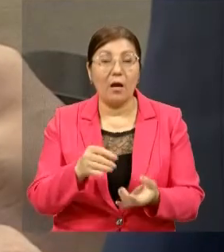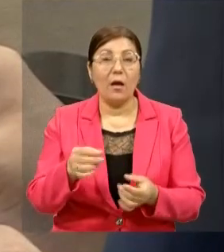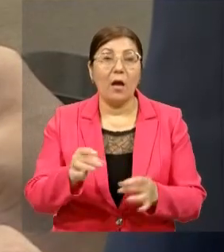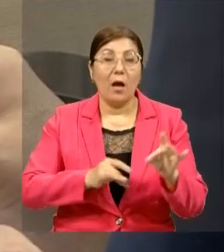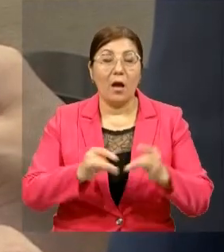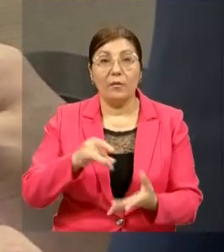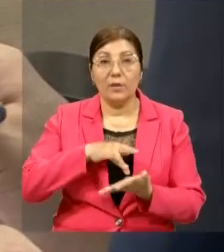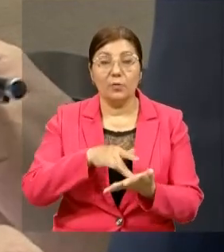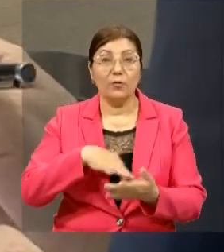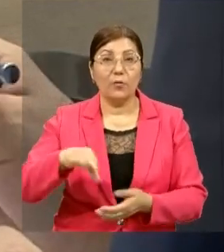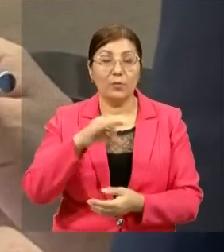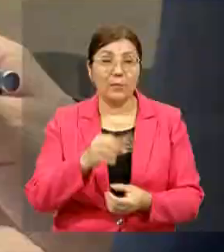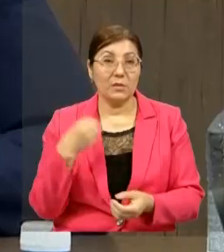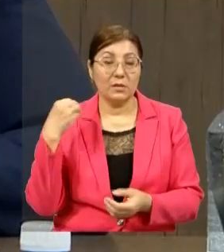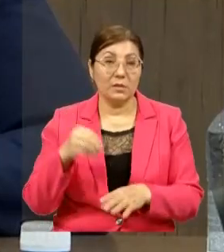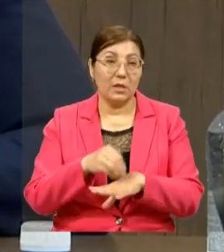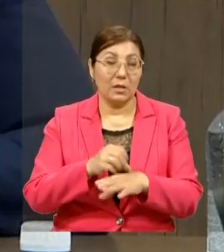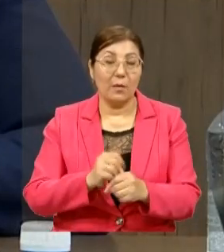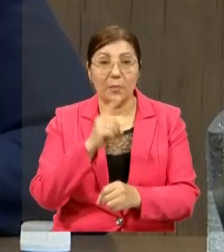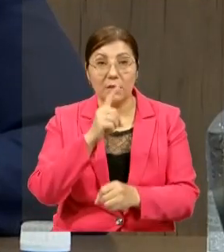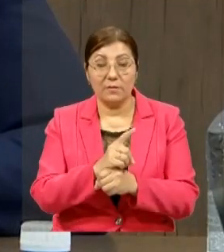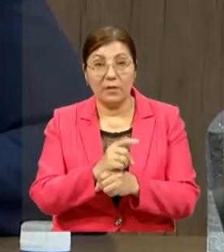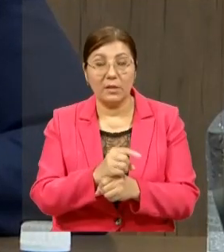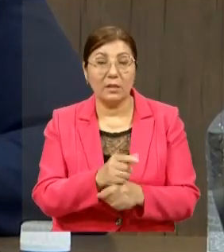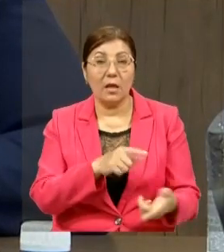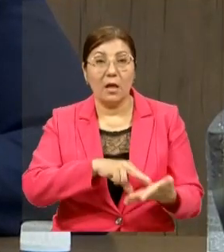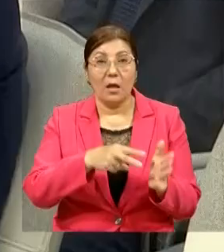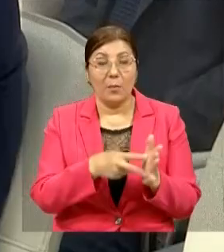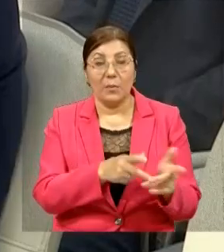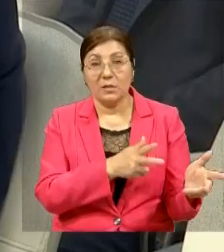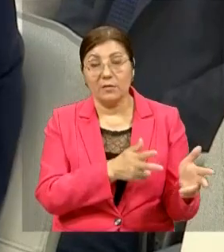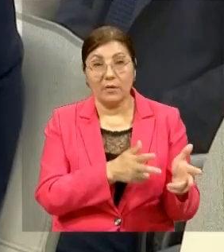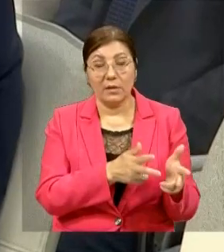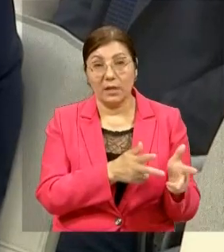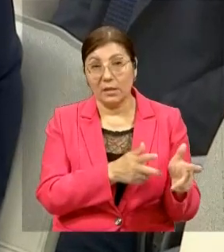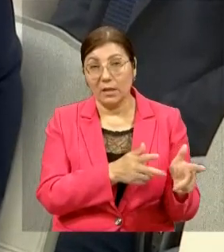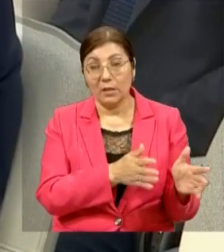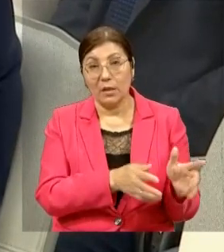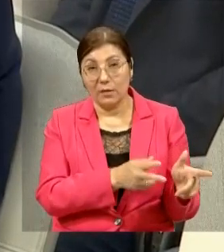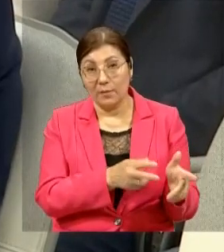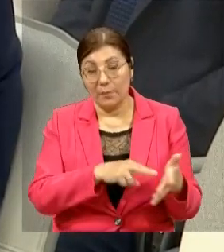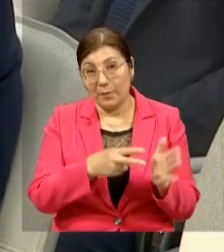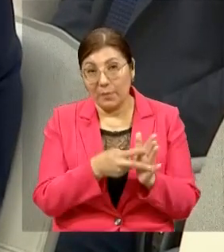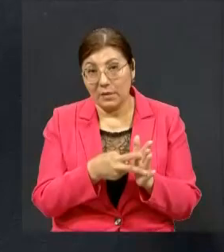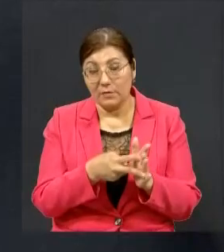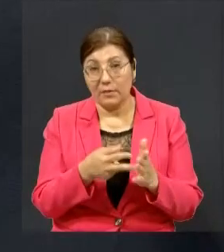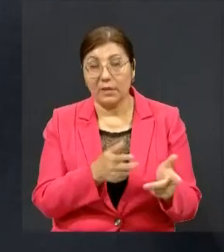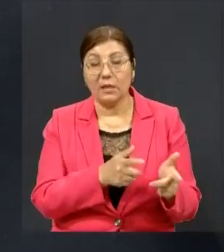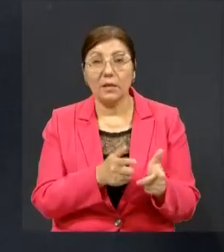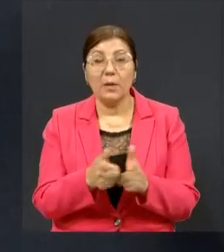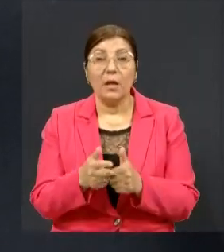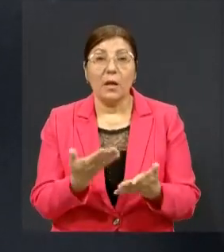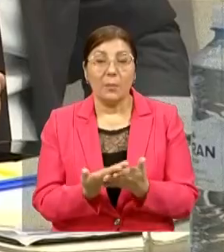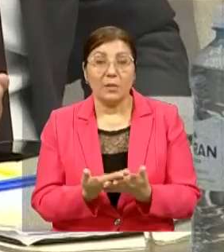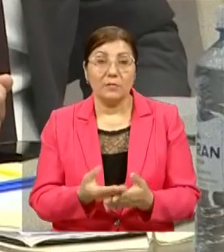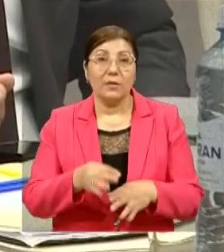ние поручил разработать дорожную карту в целях содержания объектов расположенных вдоль дороги и улучшения подъездных путей к ним в целом можно отметить что